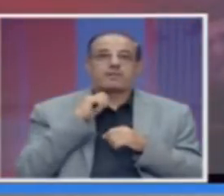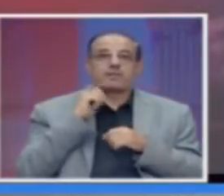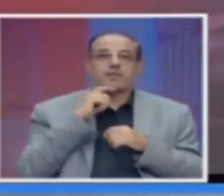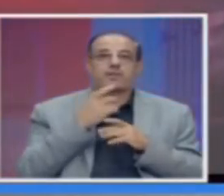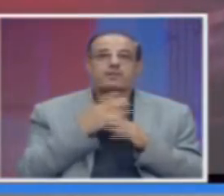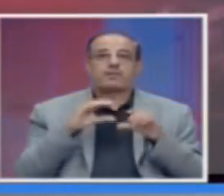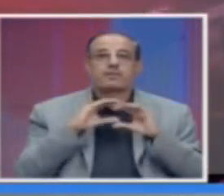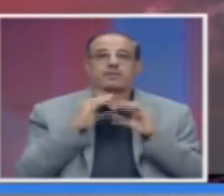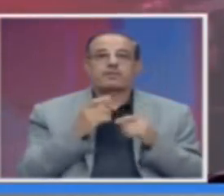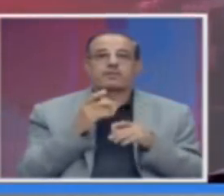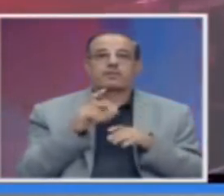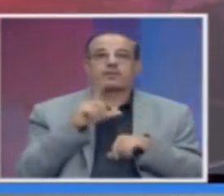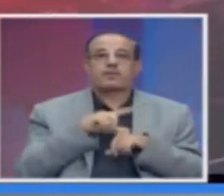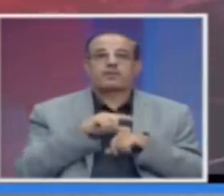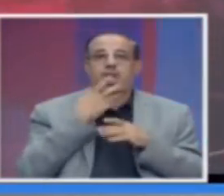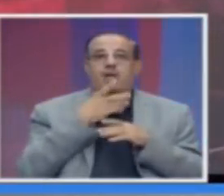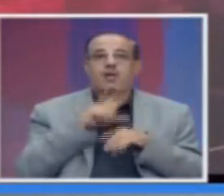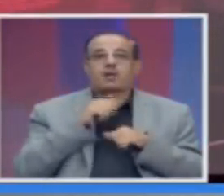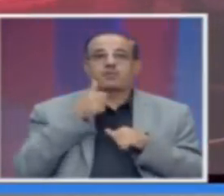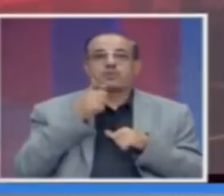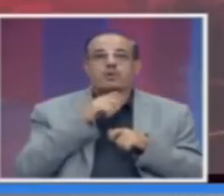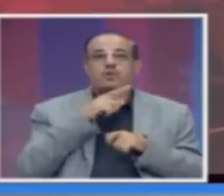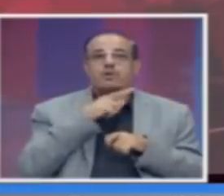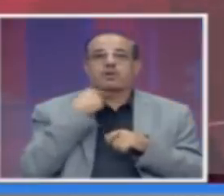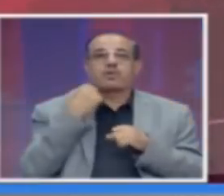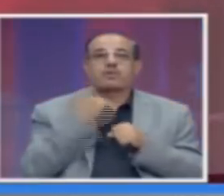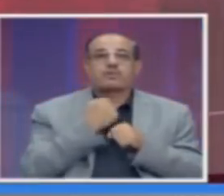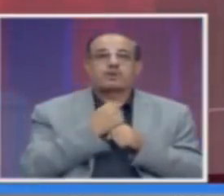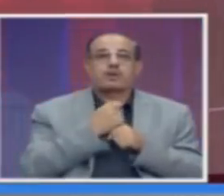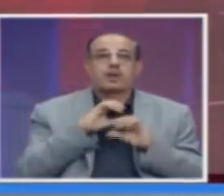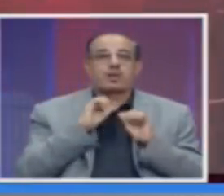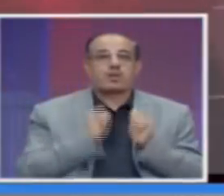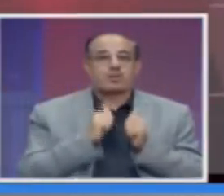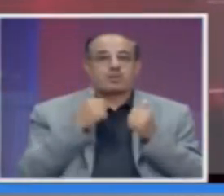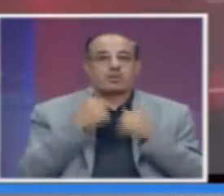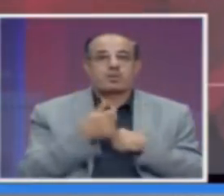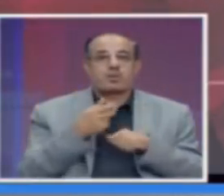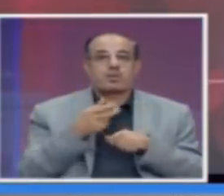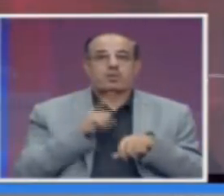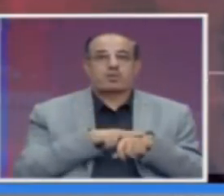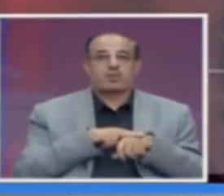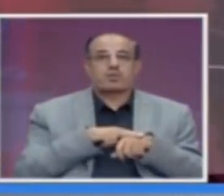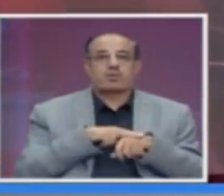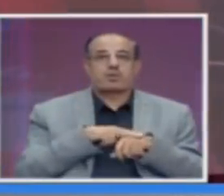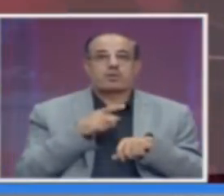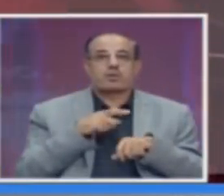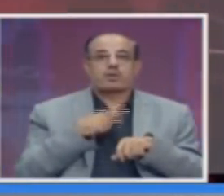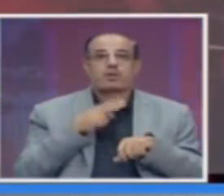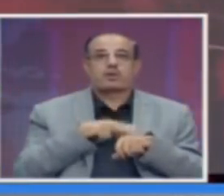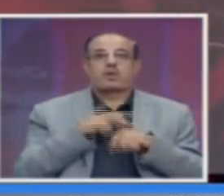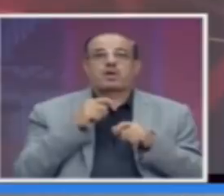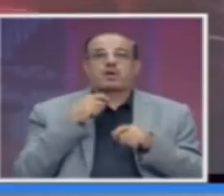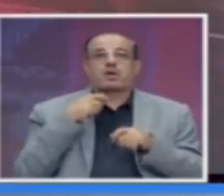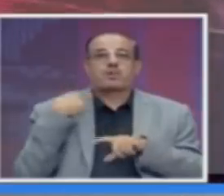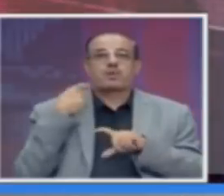المجتمعية للمجموعة في محافظة المنوفية، والتي تعد نموذجا رائدا لدور القطاع الخاص في العمل